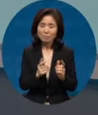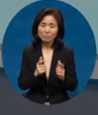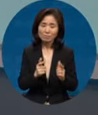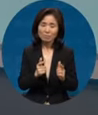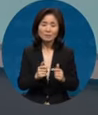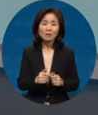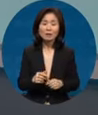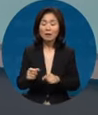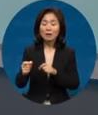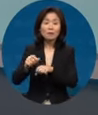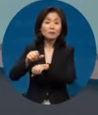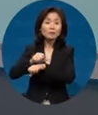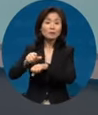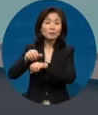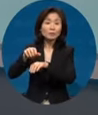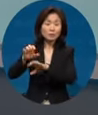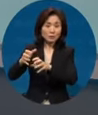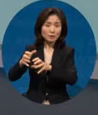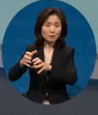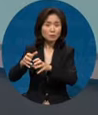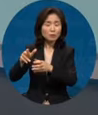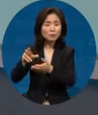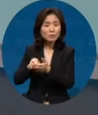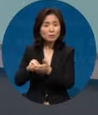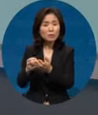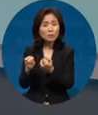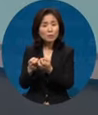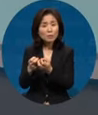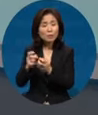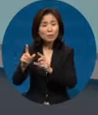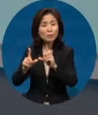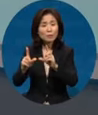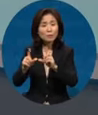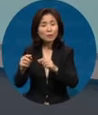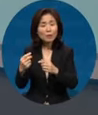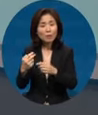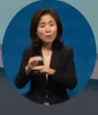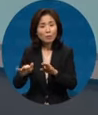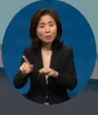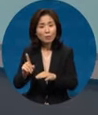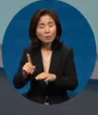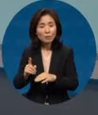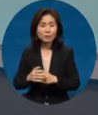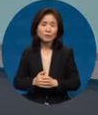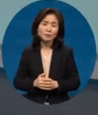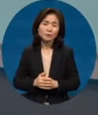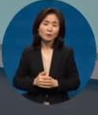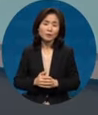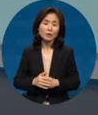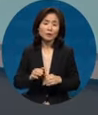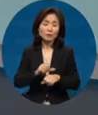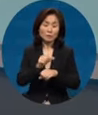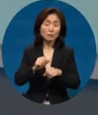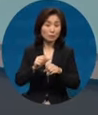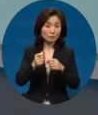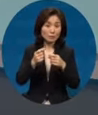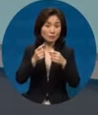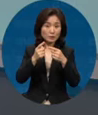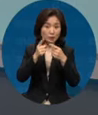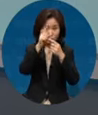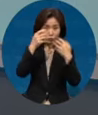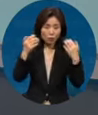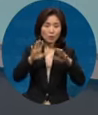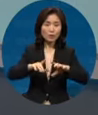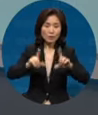가까운 싱가포르 에서는 이런 문제 어떻게 해야 하고 있는지 찾아 봤는데요 싱가포르 교육부 올해 졸업생들에게 다양한 교육 프로그램을 무료로